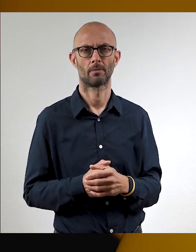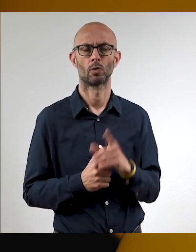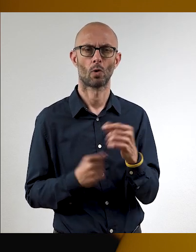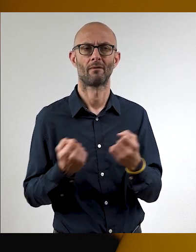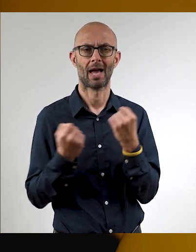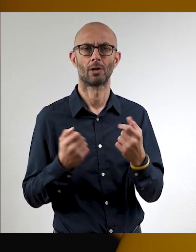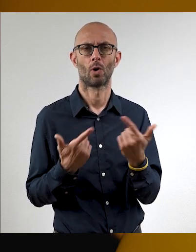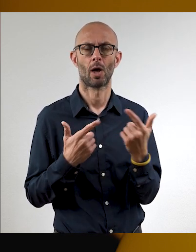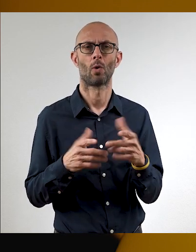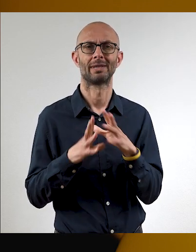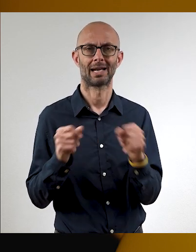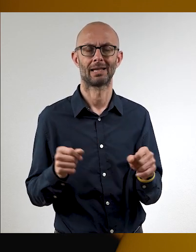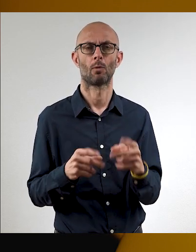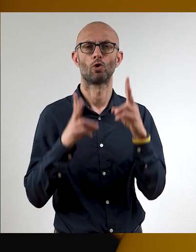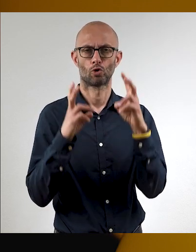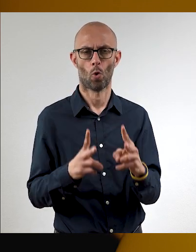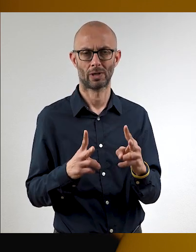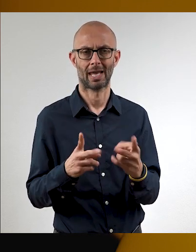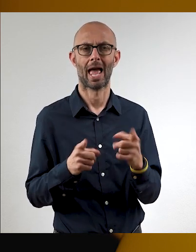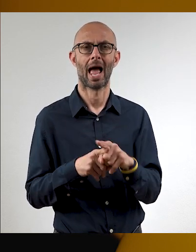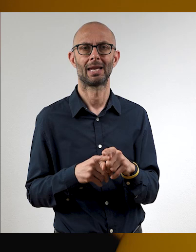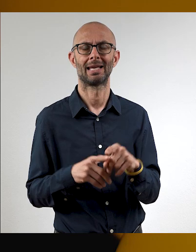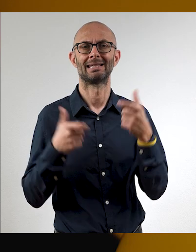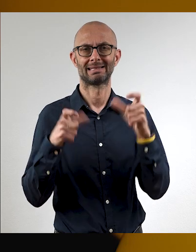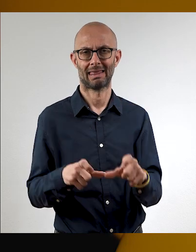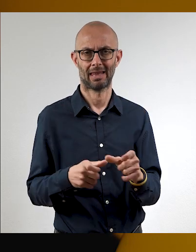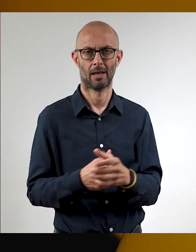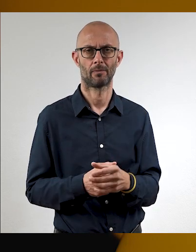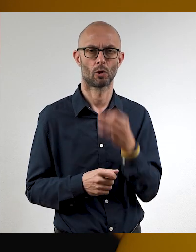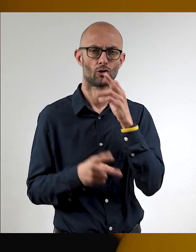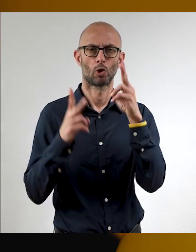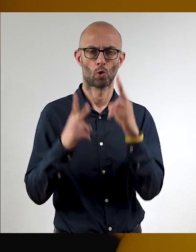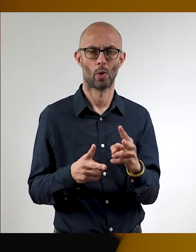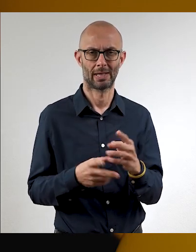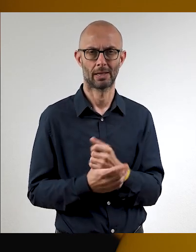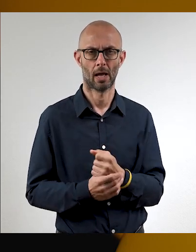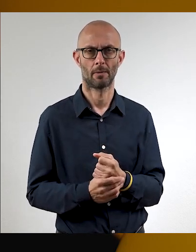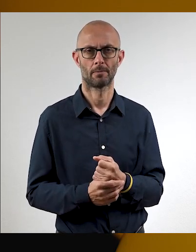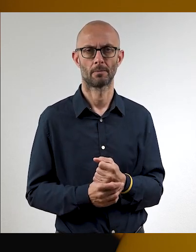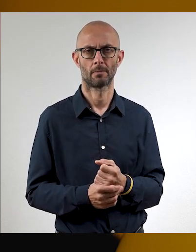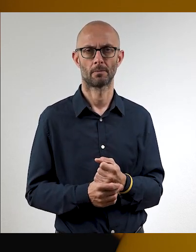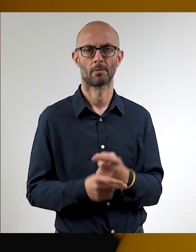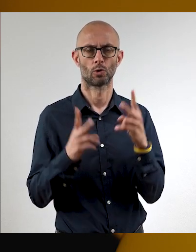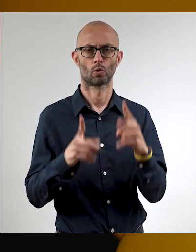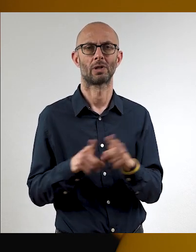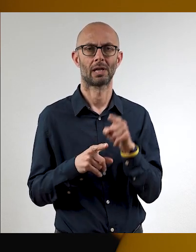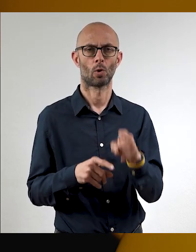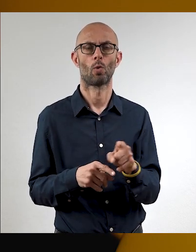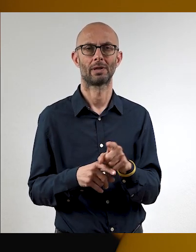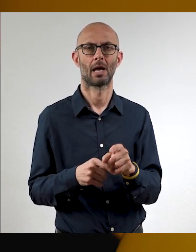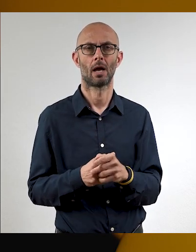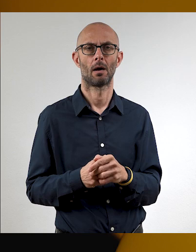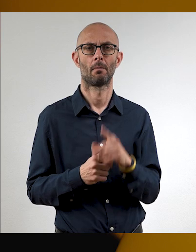To vajo lahko naredimo stoje ali pa sede. Če stojite, stojite tako,